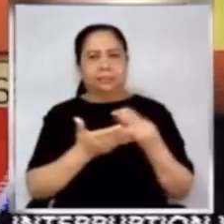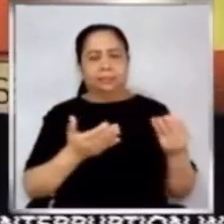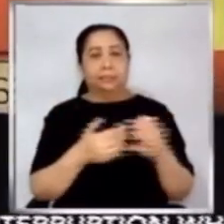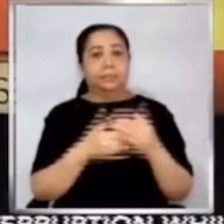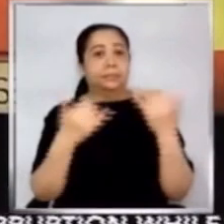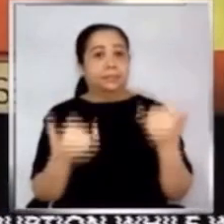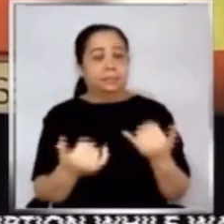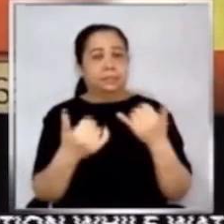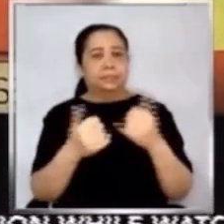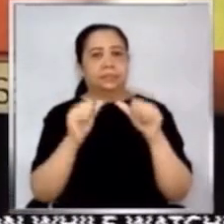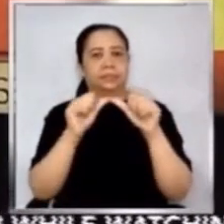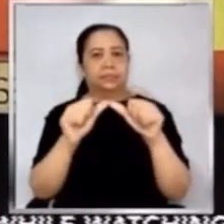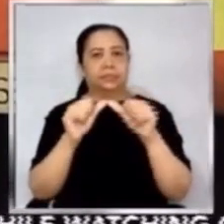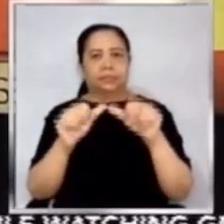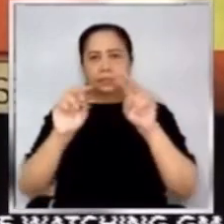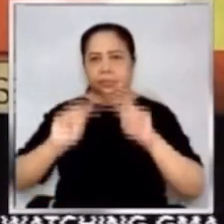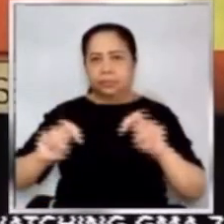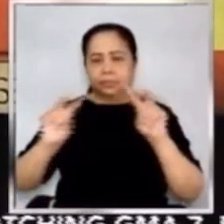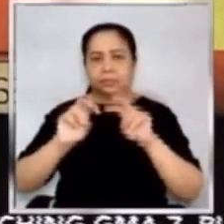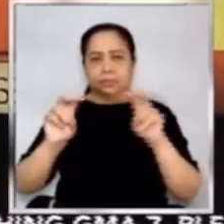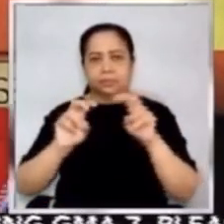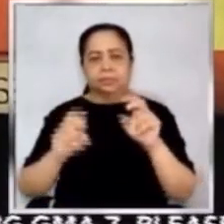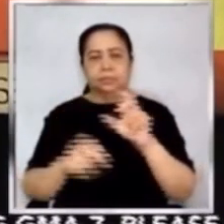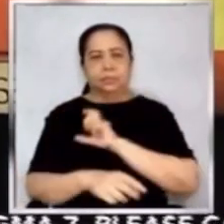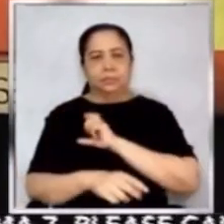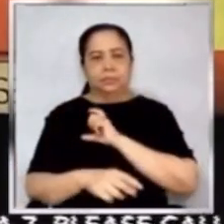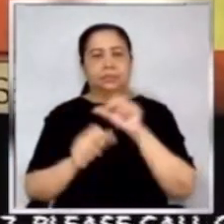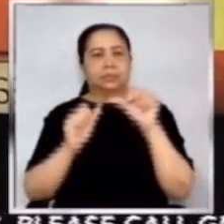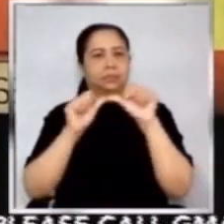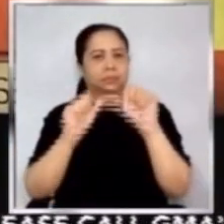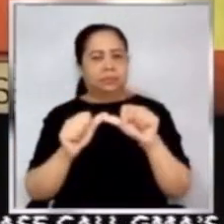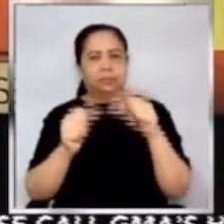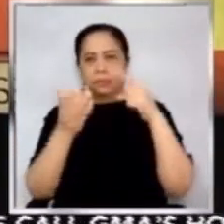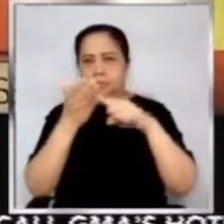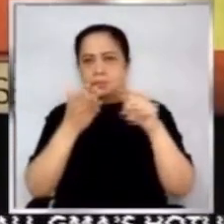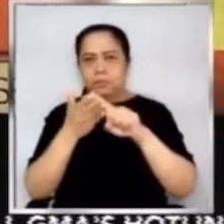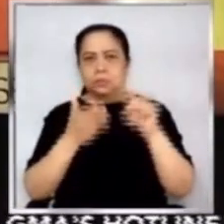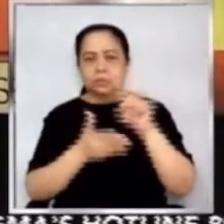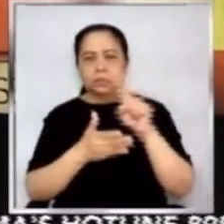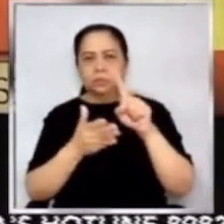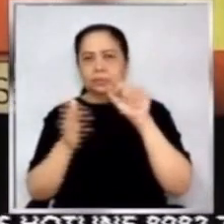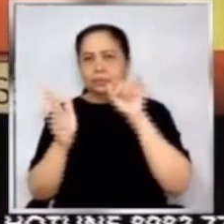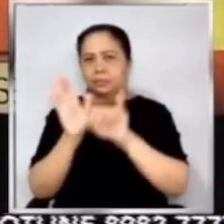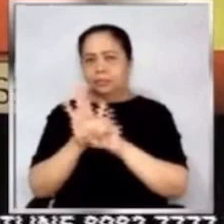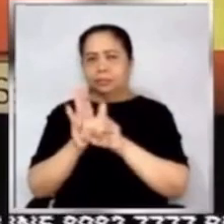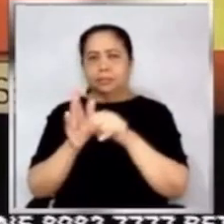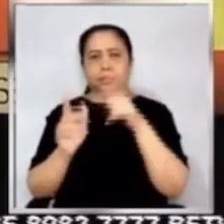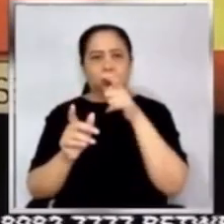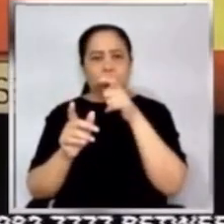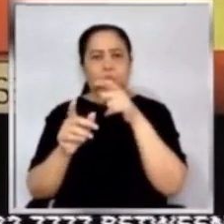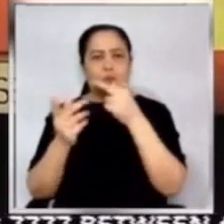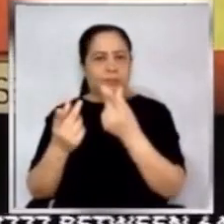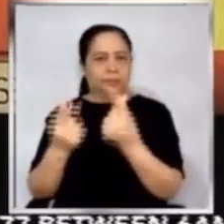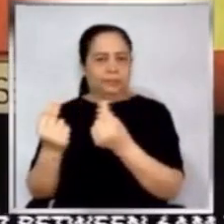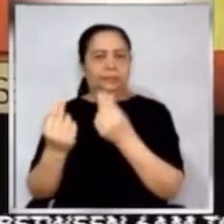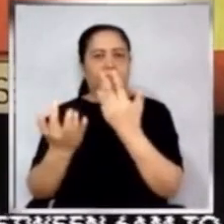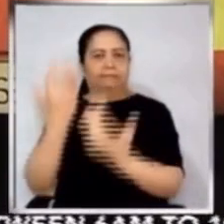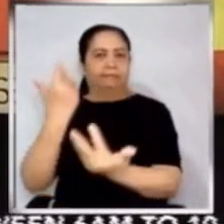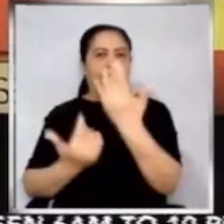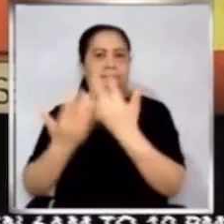ang investigasyon ng mga otoridad at patuloy na inaalam ang pagkakakilanlan ng salarin sa panununog dito sa bus.